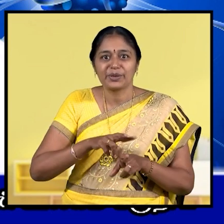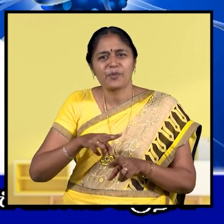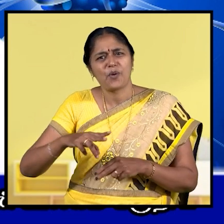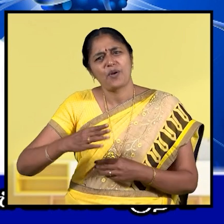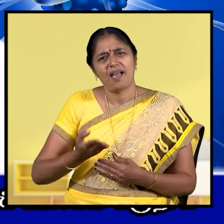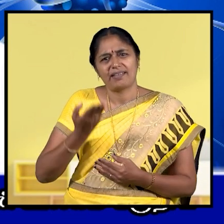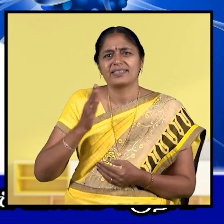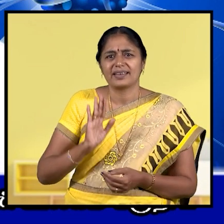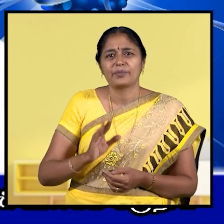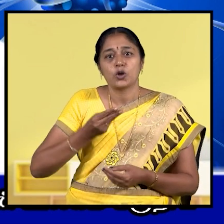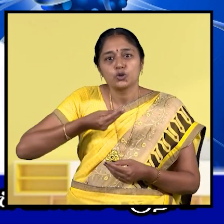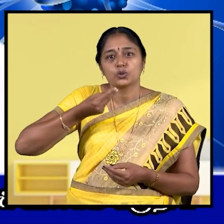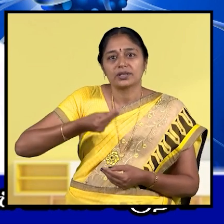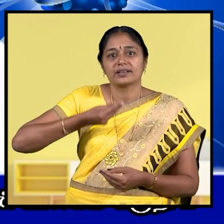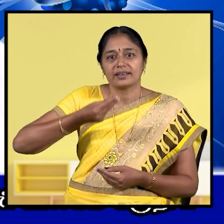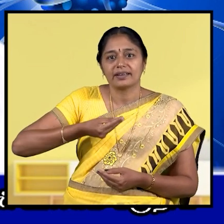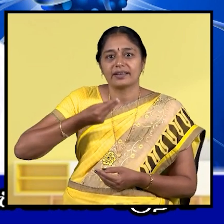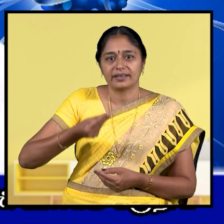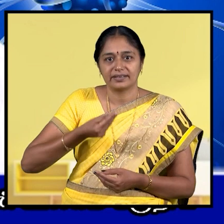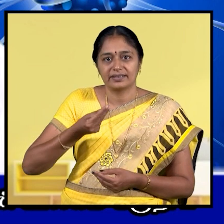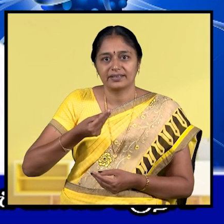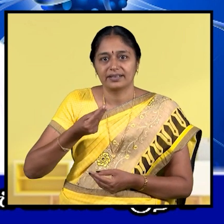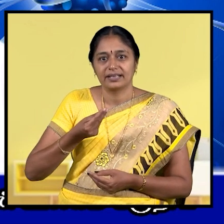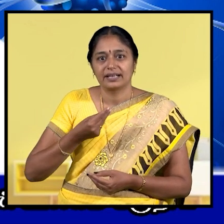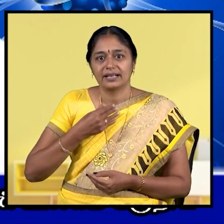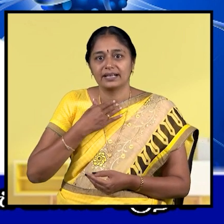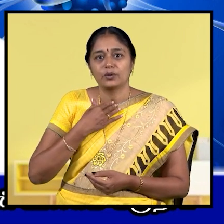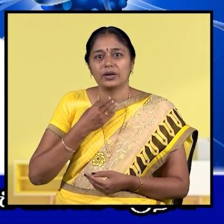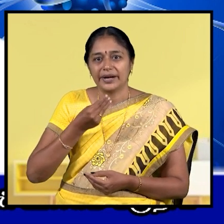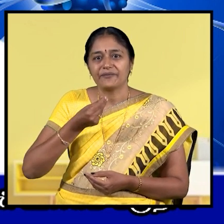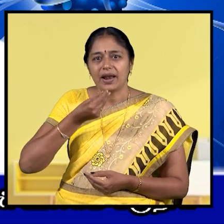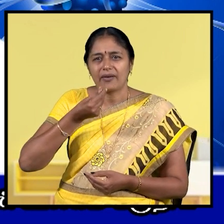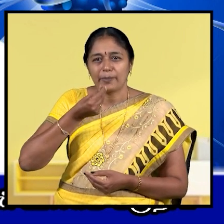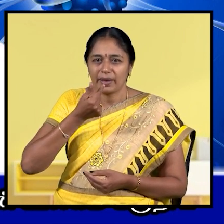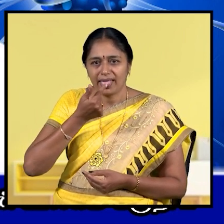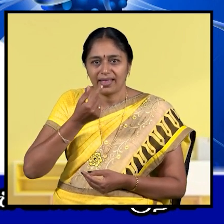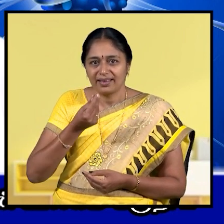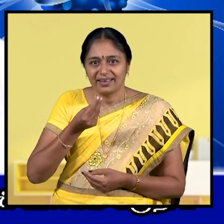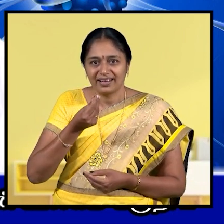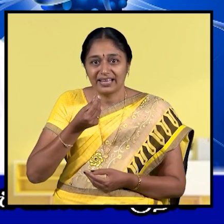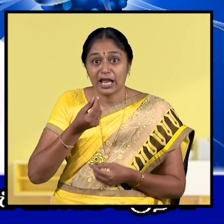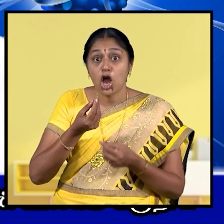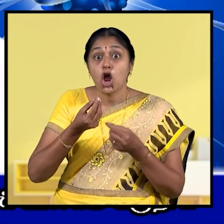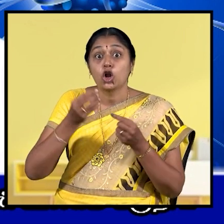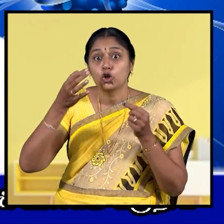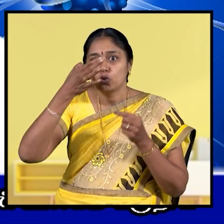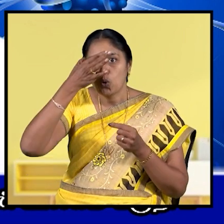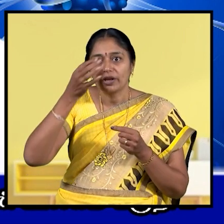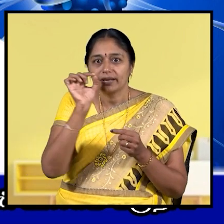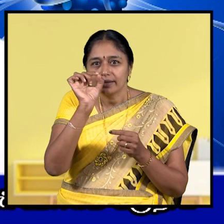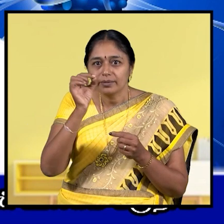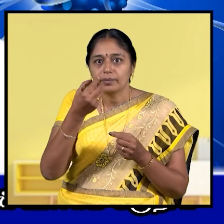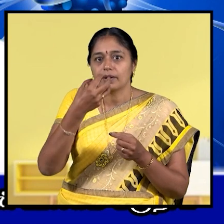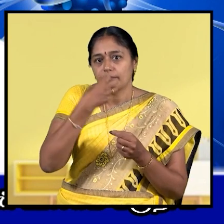உள்ளே போகும்போது ஒரு கோழை சுரப்பி போடுறதுல கோழையாக இருக்குதுன்னு வச்சுக்கோங்களேன், அப்படியே ஒரு சளி மாதிரி ஒரு மியூக்கஸ் மாதிரி இருக்கும் வழவழப்பாக, அதில் போய் நோய்க்கிருமி மாட்டிக்கிட்டுதுன்னா என்ன ஆகுனாக்க